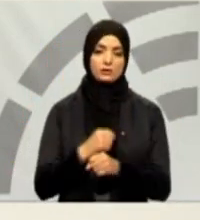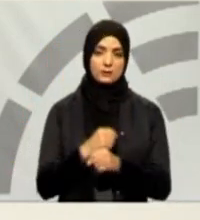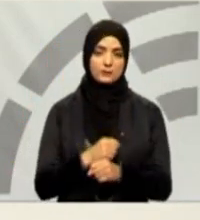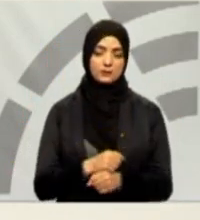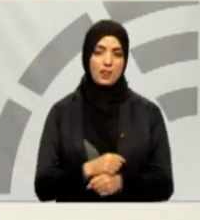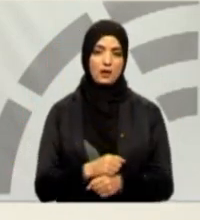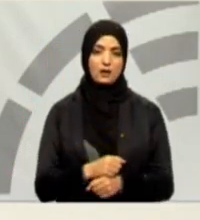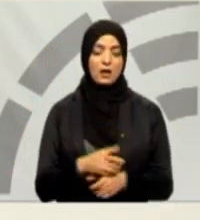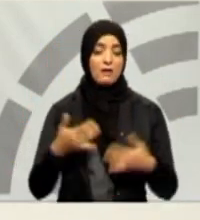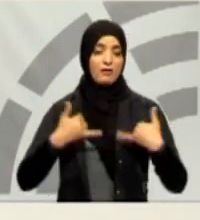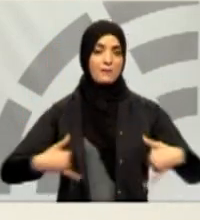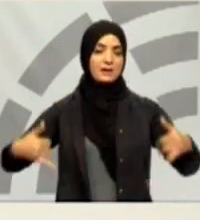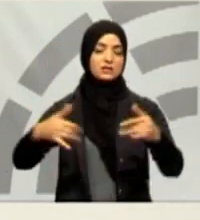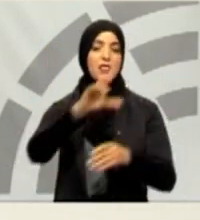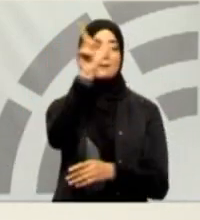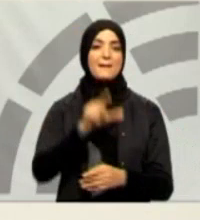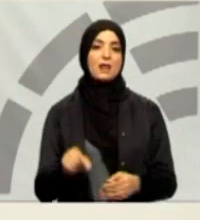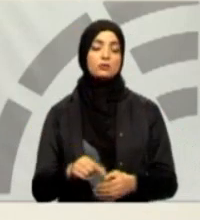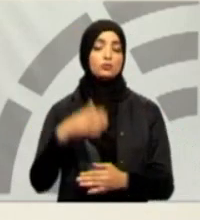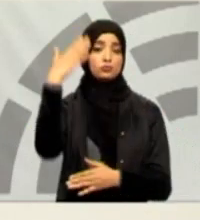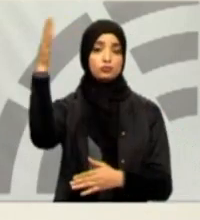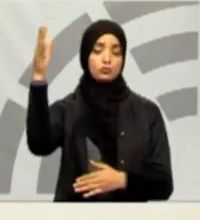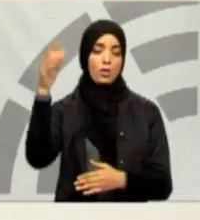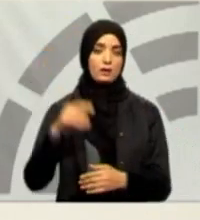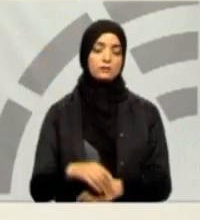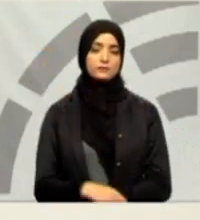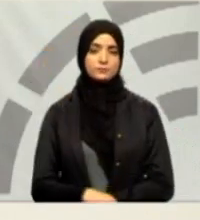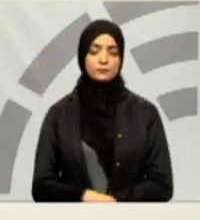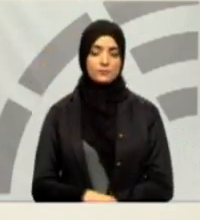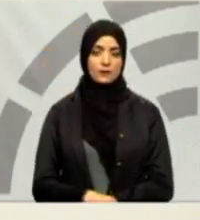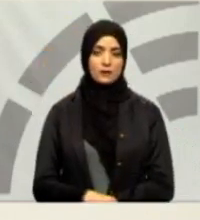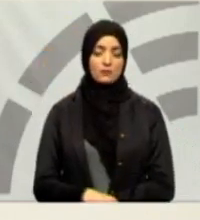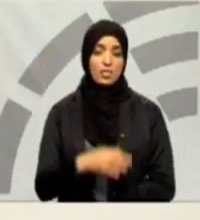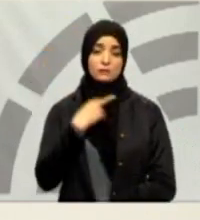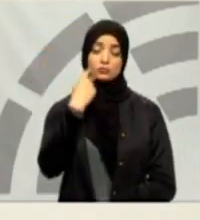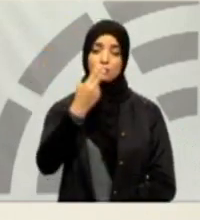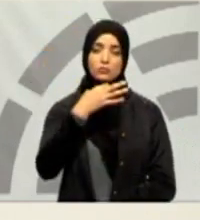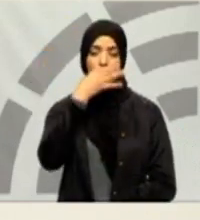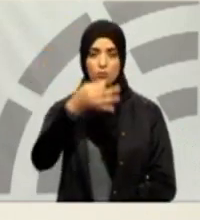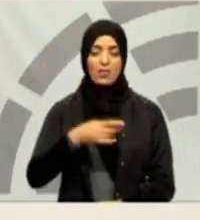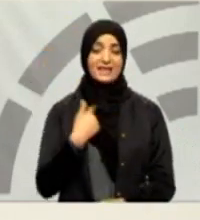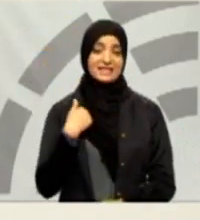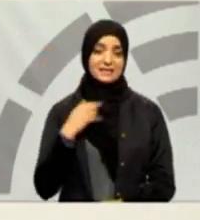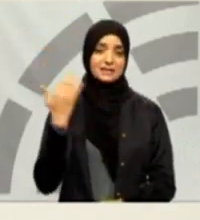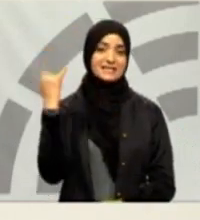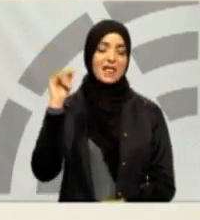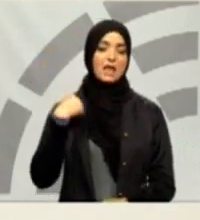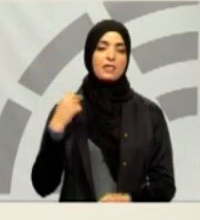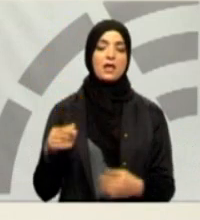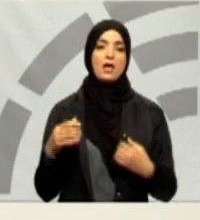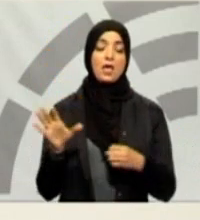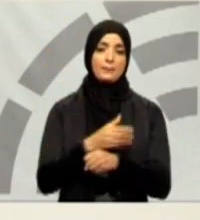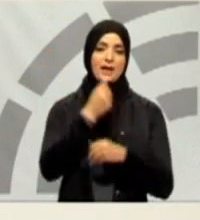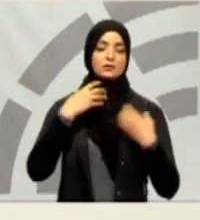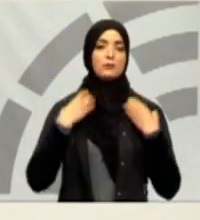المجالس المحليه والجهويه والوطنيه ونحب نقول لكم انه في صوره فوزي بعضويه مجلس